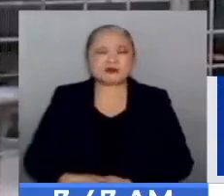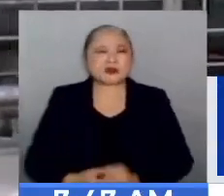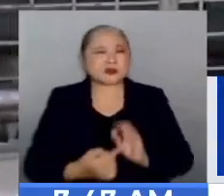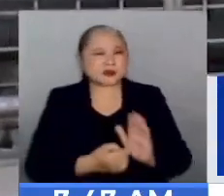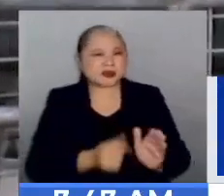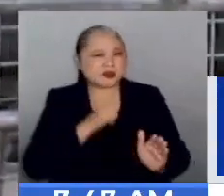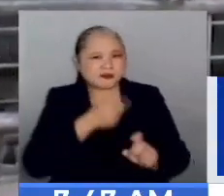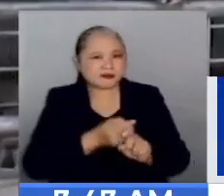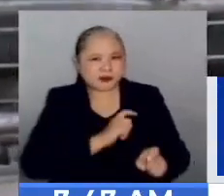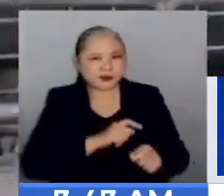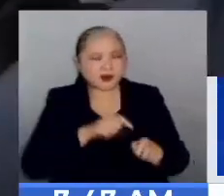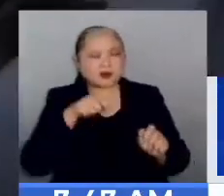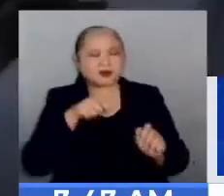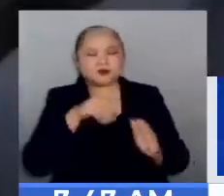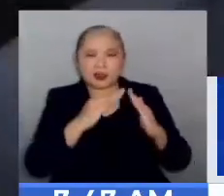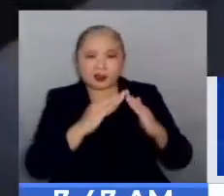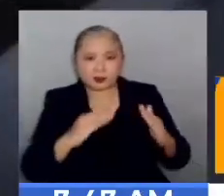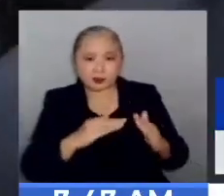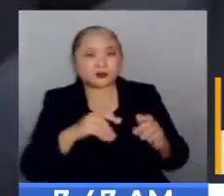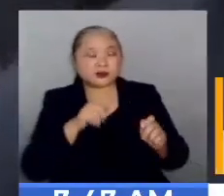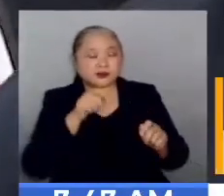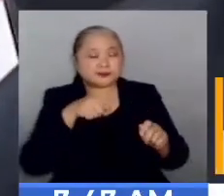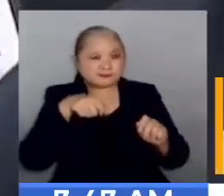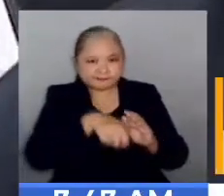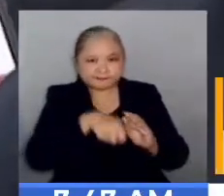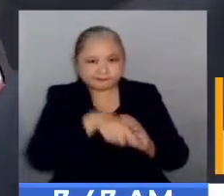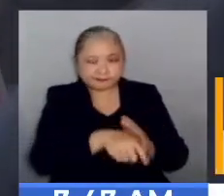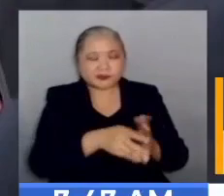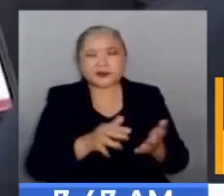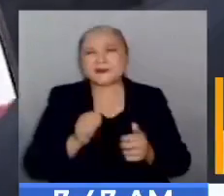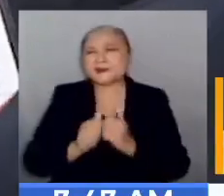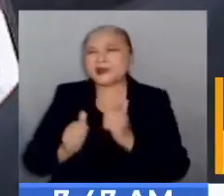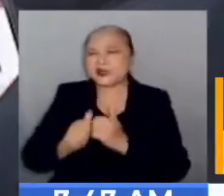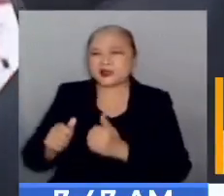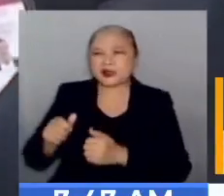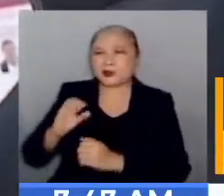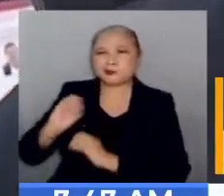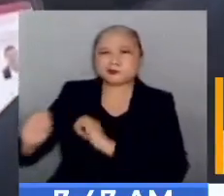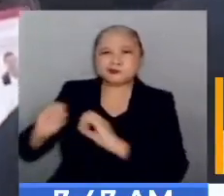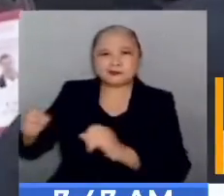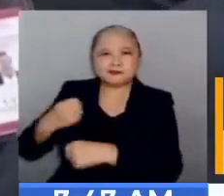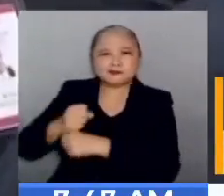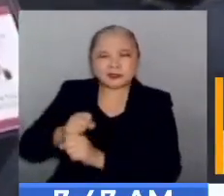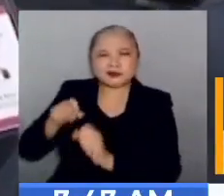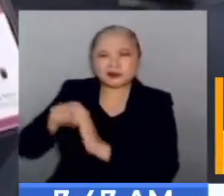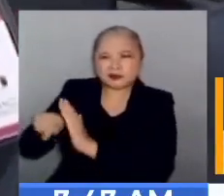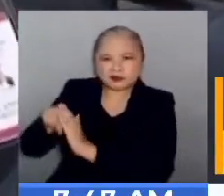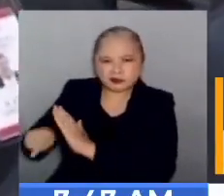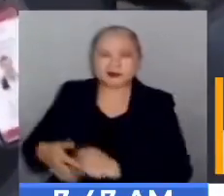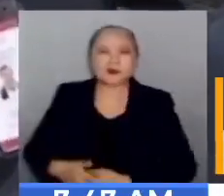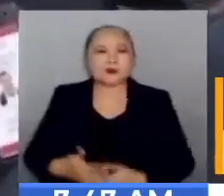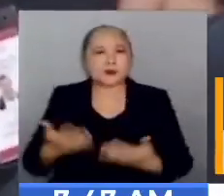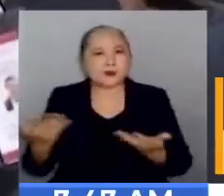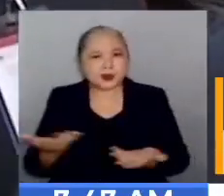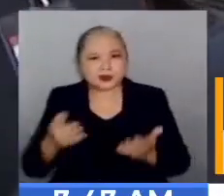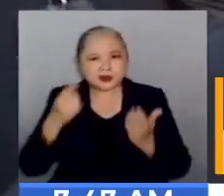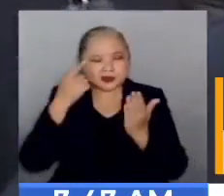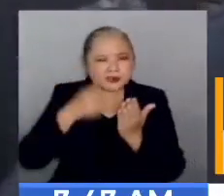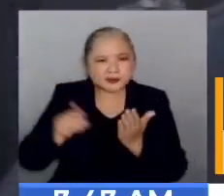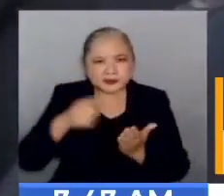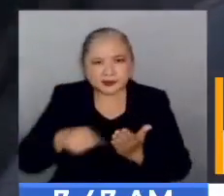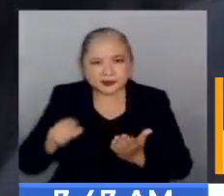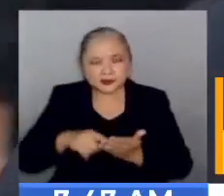kaya itinuturing itong hot meat. Walang tatak ng inspeksyon, walang kasamang meat